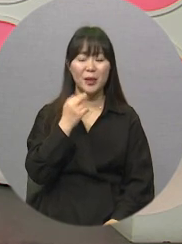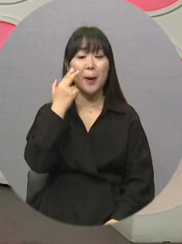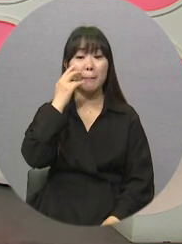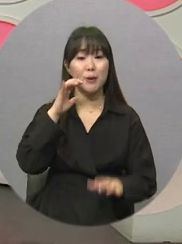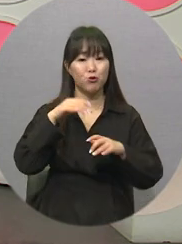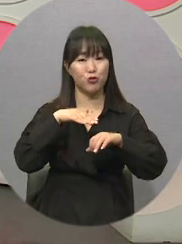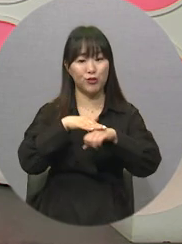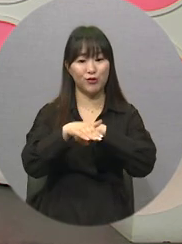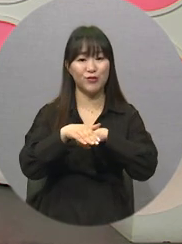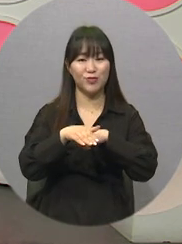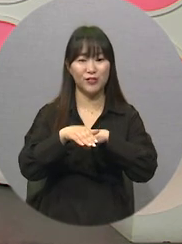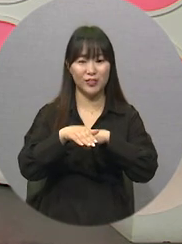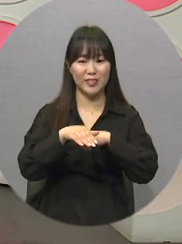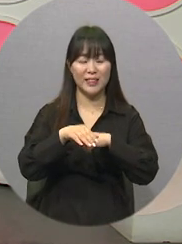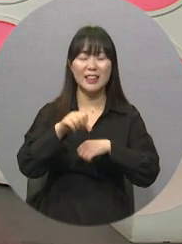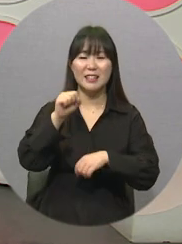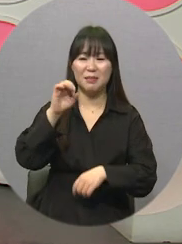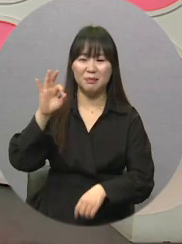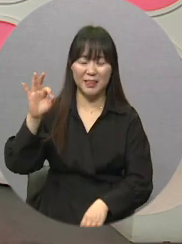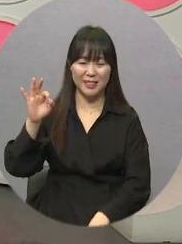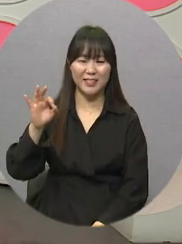발음은 그렇게 해야 돼요. 네. 샴플란 시시코.